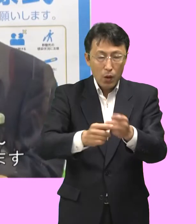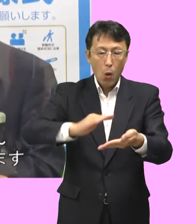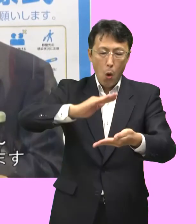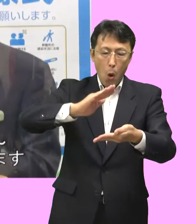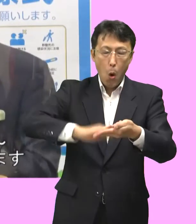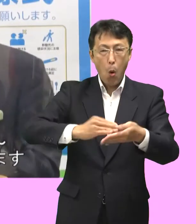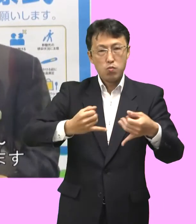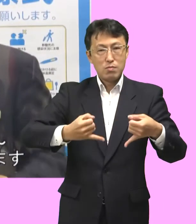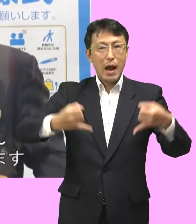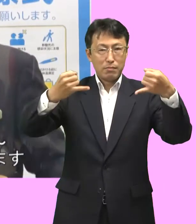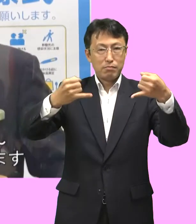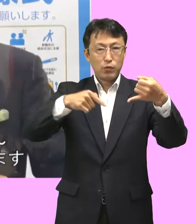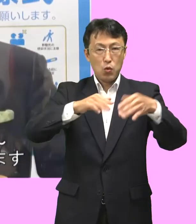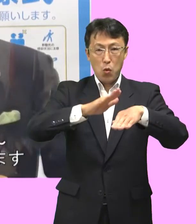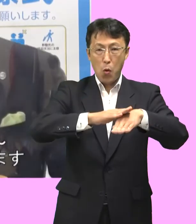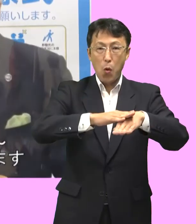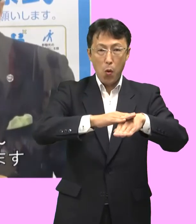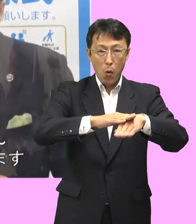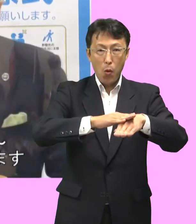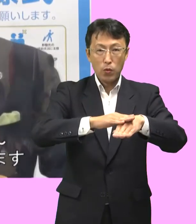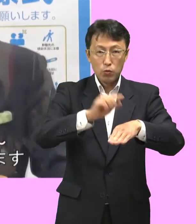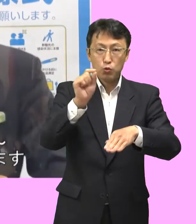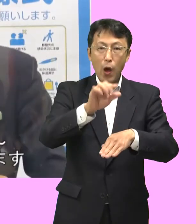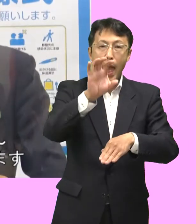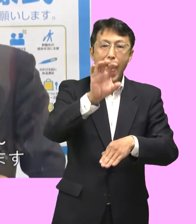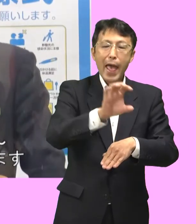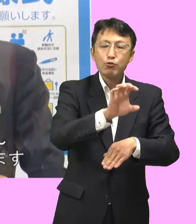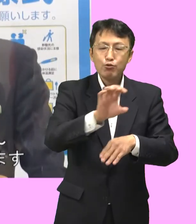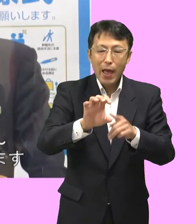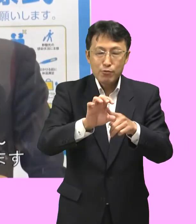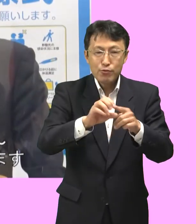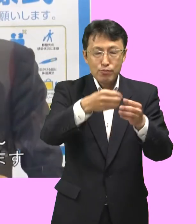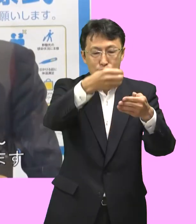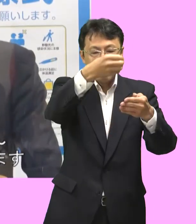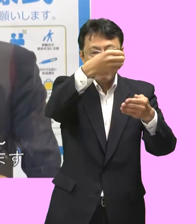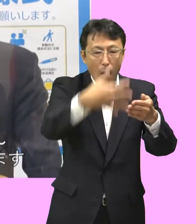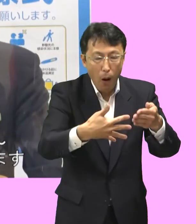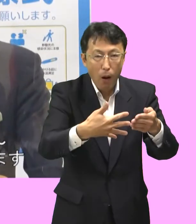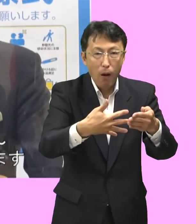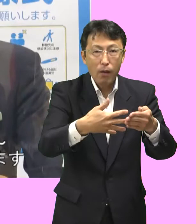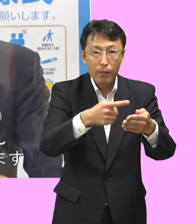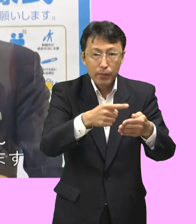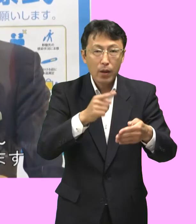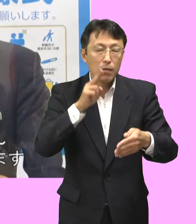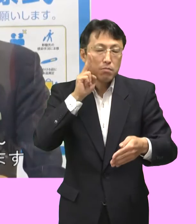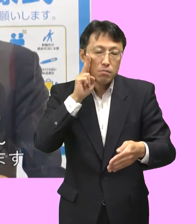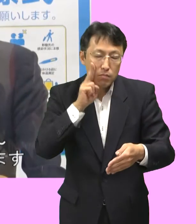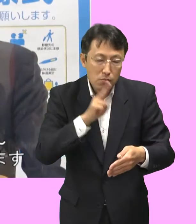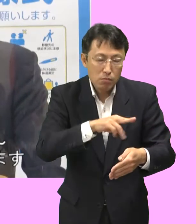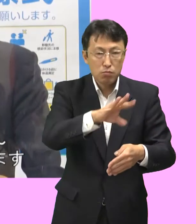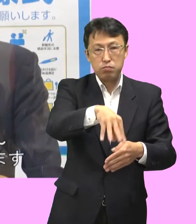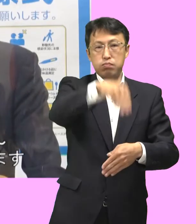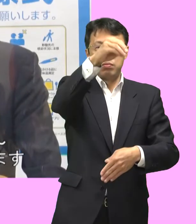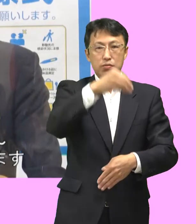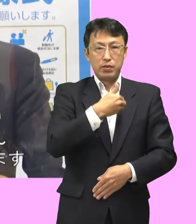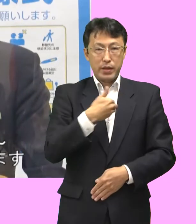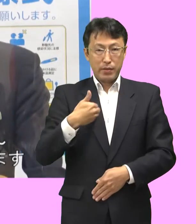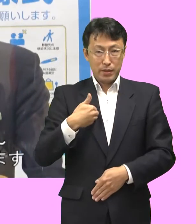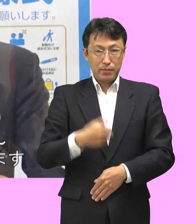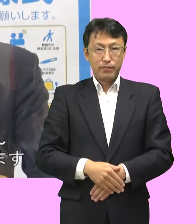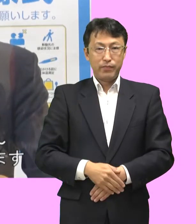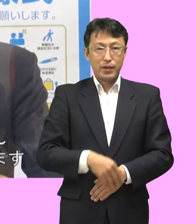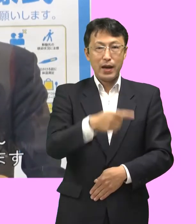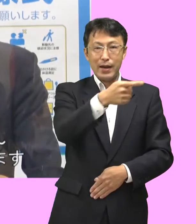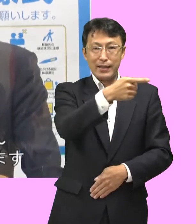ので、我々としてすぐに対応できます。まあ、このために、一時募集に関しては、11月2日から11月の15日